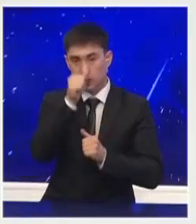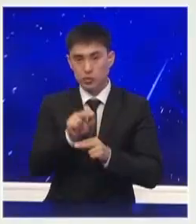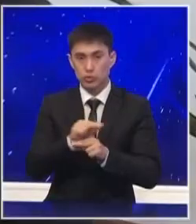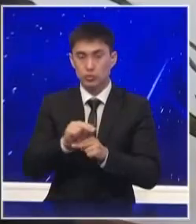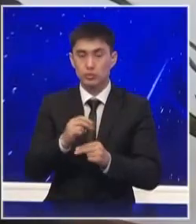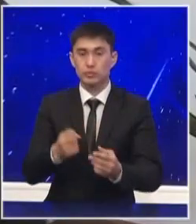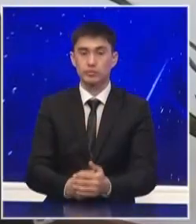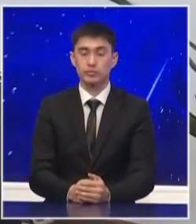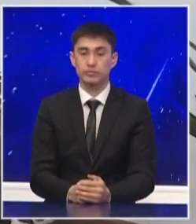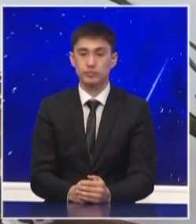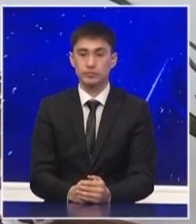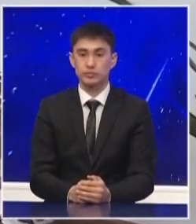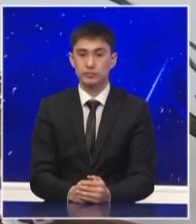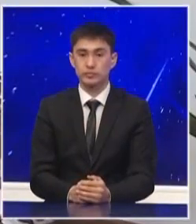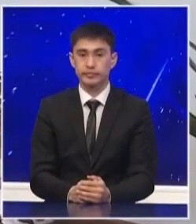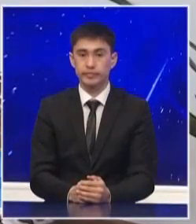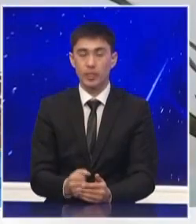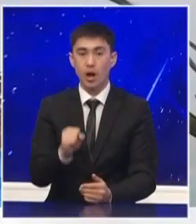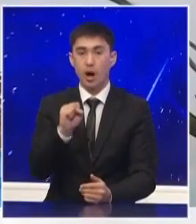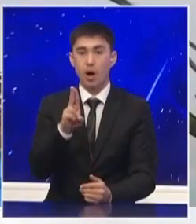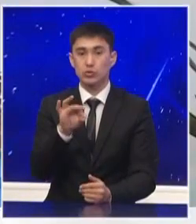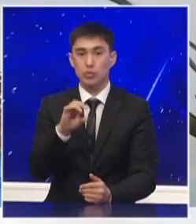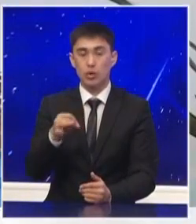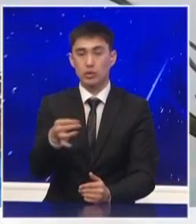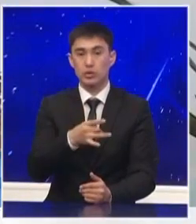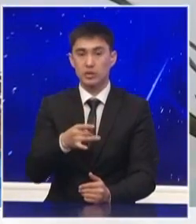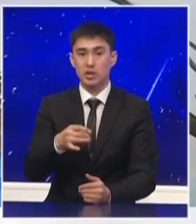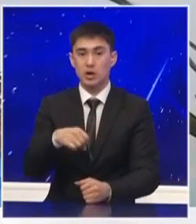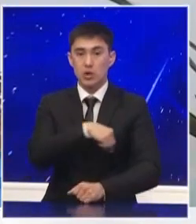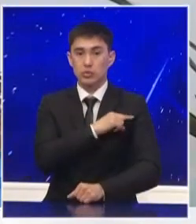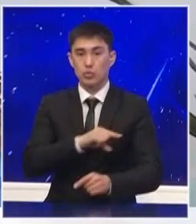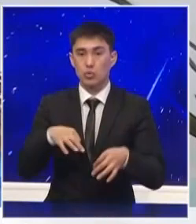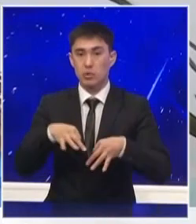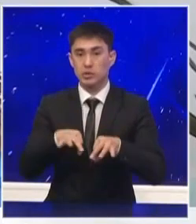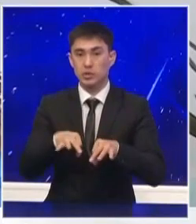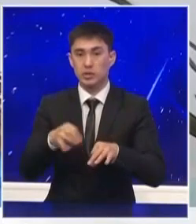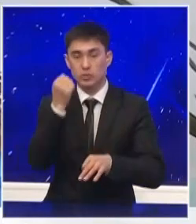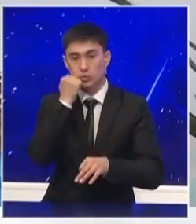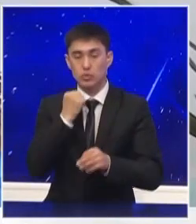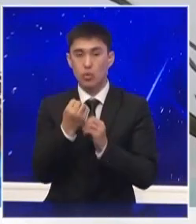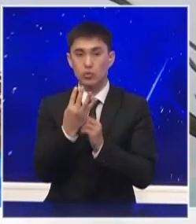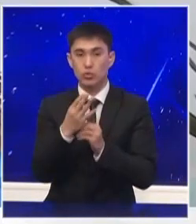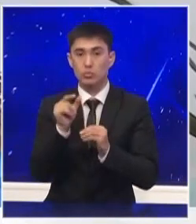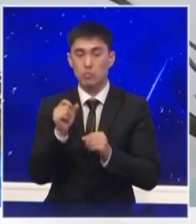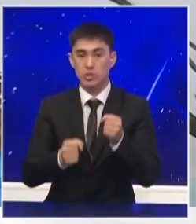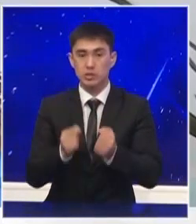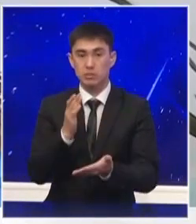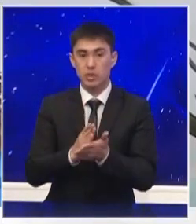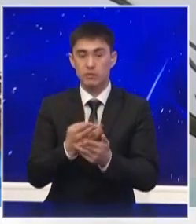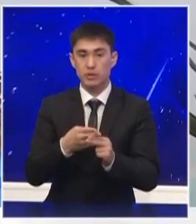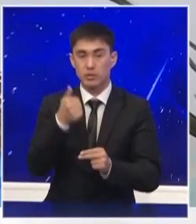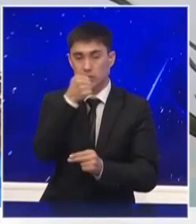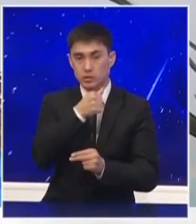қажет етеді. Ақсу аудандағы жедел көлік мәселелері өте тозған. Онда бізде қазір 14 машина бар. Биылғы